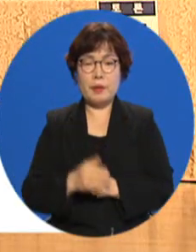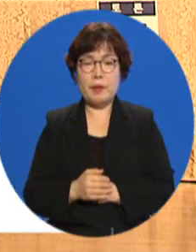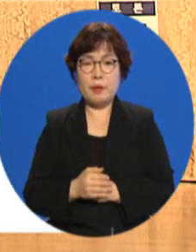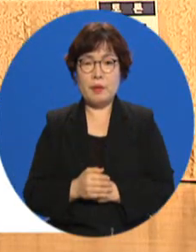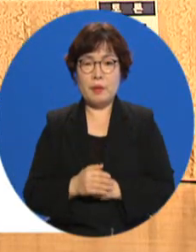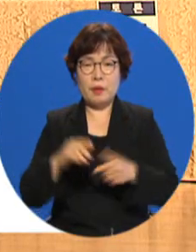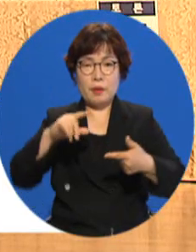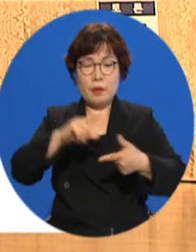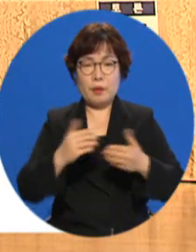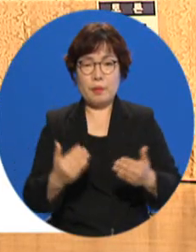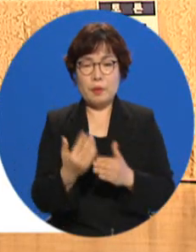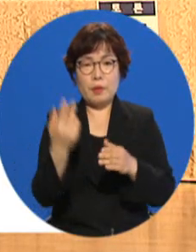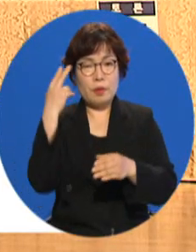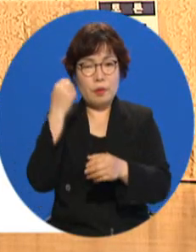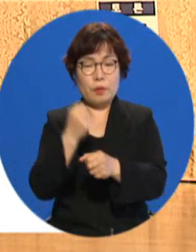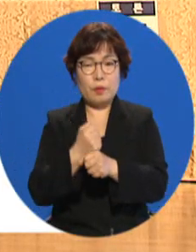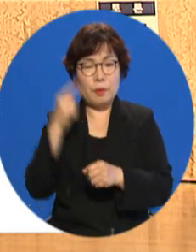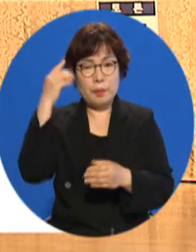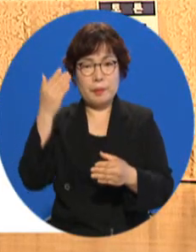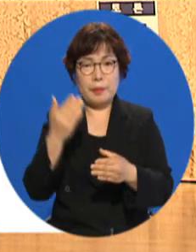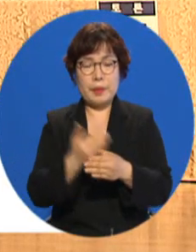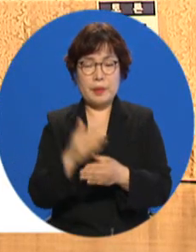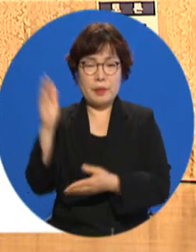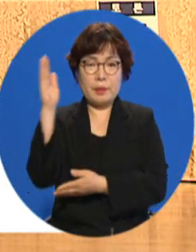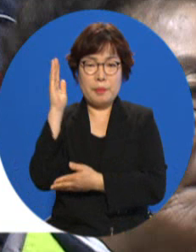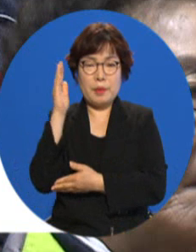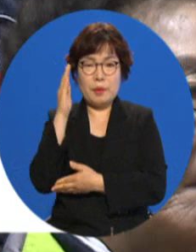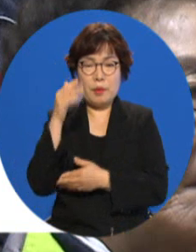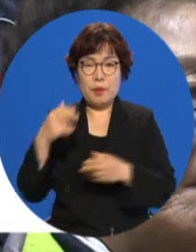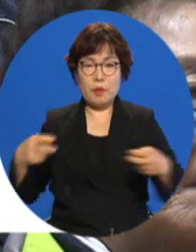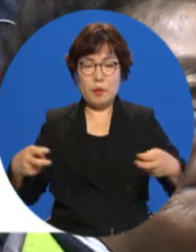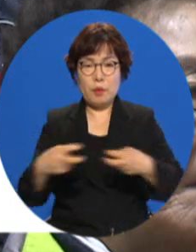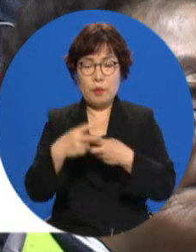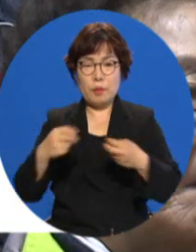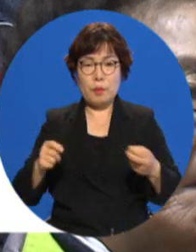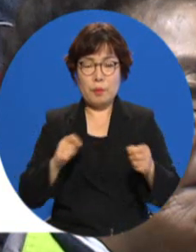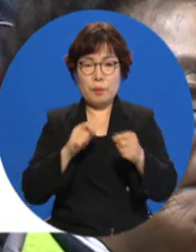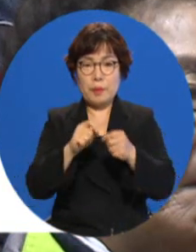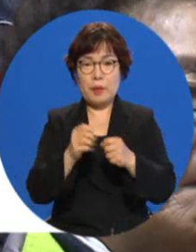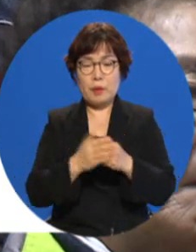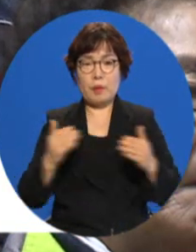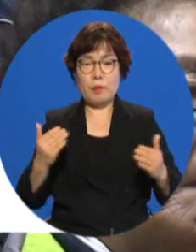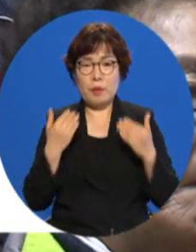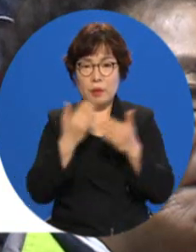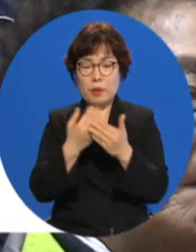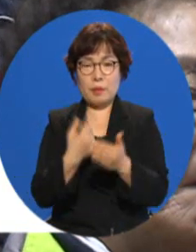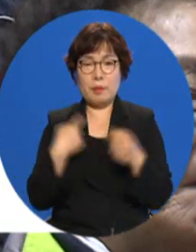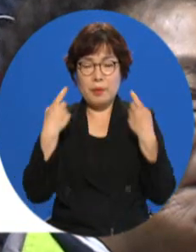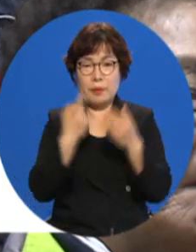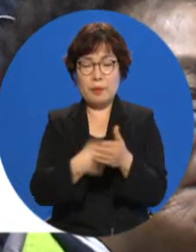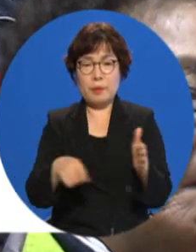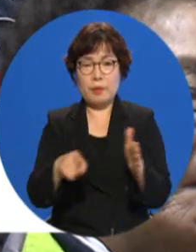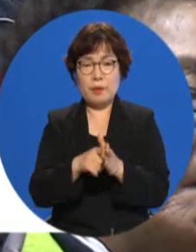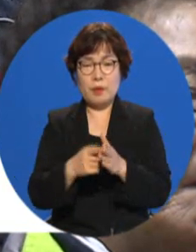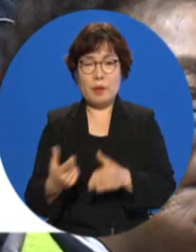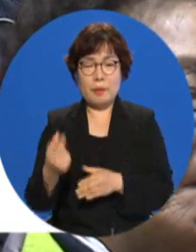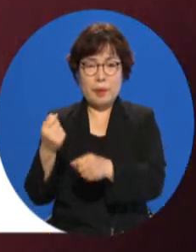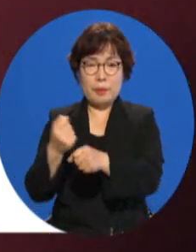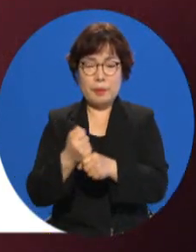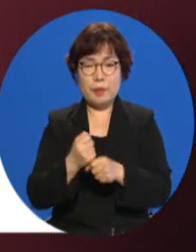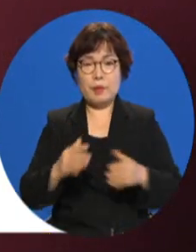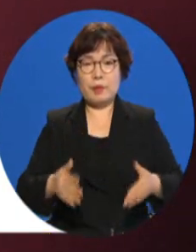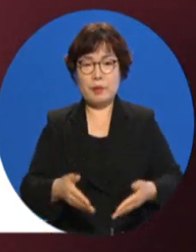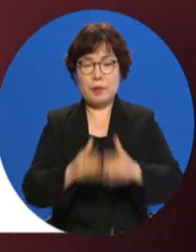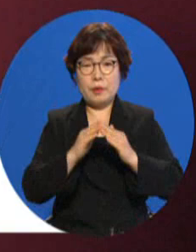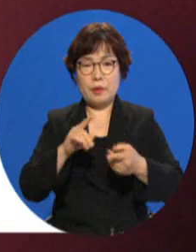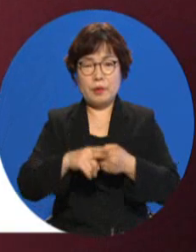하경준 경남발전연구원 박사도 영호남의 교통접근성 개선과 관광개발을 위해 여수남해 해저터널을 조속히 건설해야